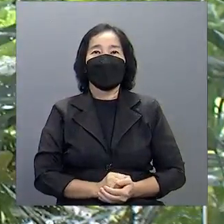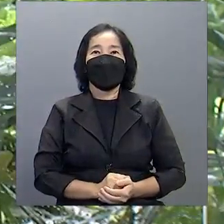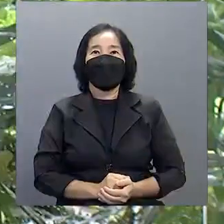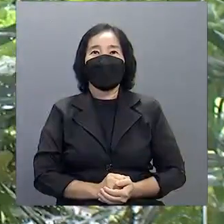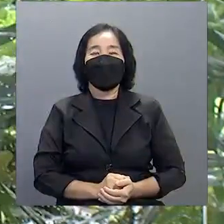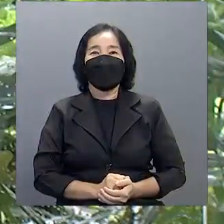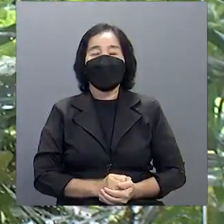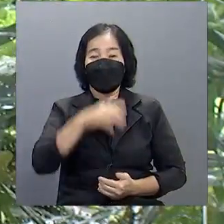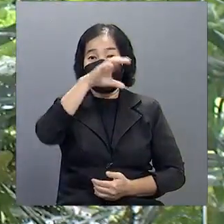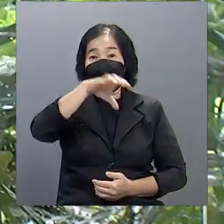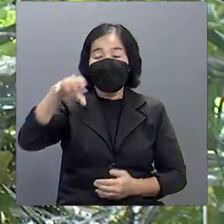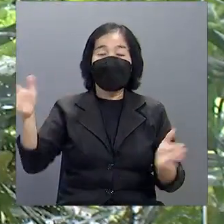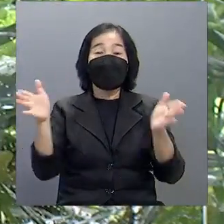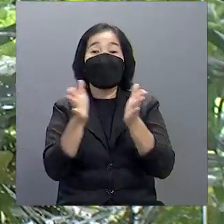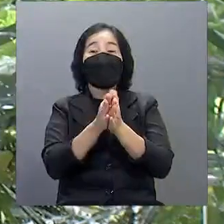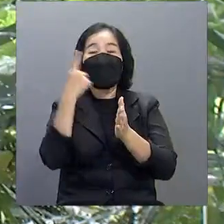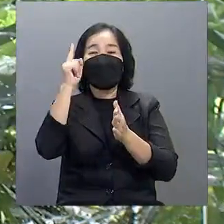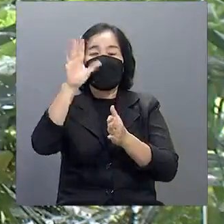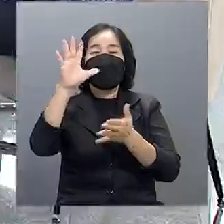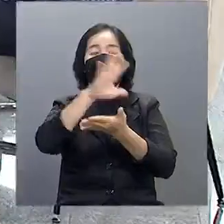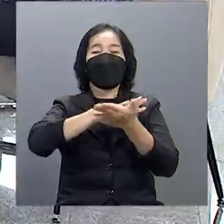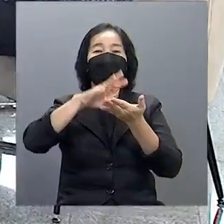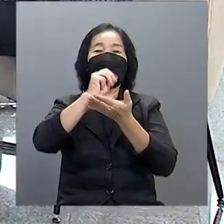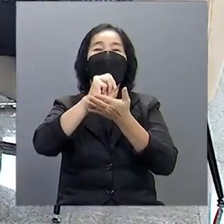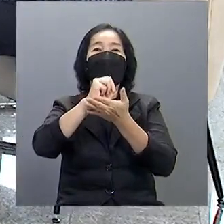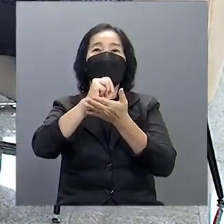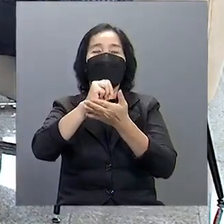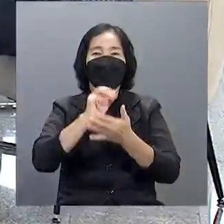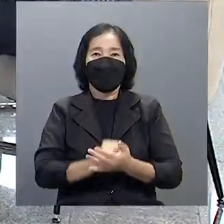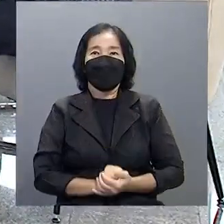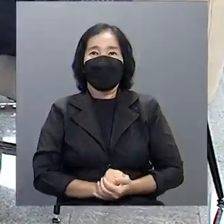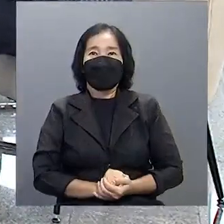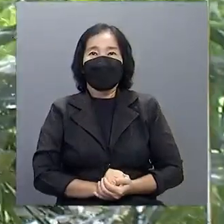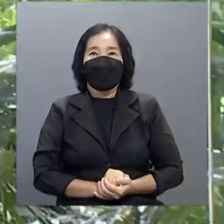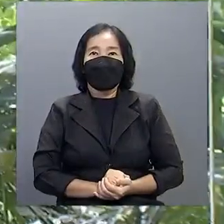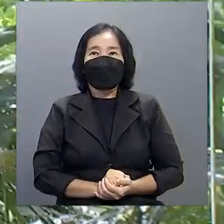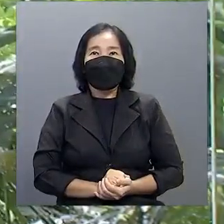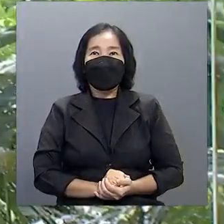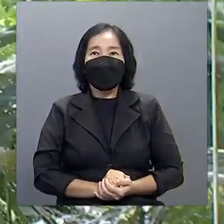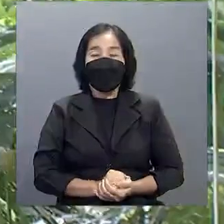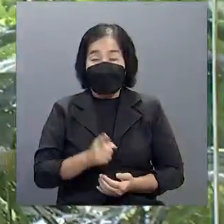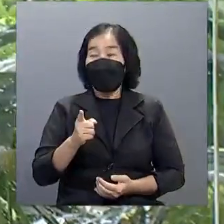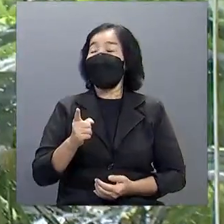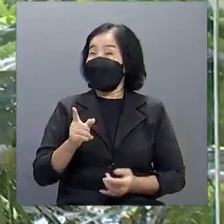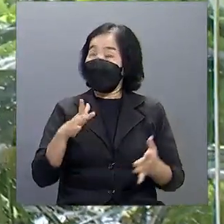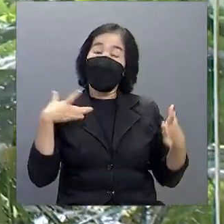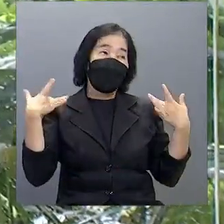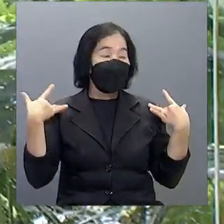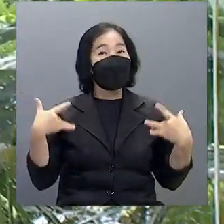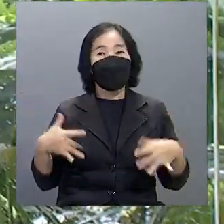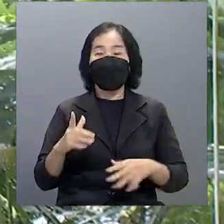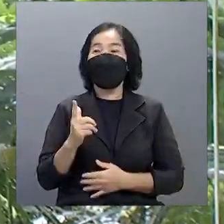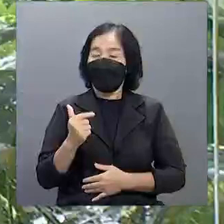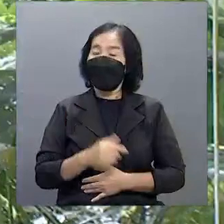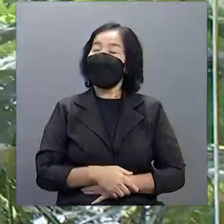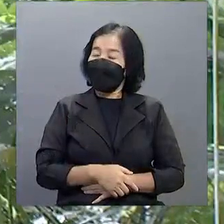ตสาหกรรมสิ่งทอกระทรวงอุตสาหกรรมเลยนะครับ นี่ถ้าพี่ชมพู่ไม่ธรรมดาเหมือนกันนะคะ บอกแล้ว เราก็มาเหมือนกันนะคะ ว่า